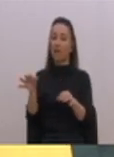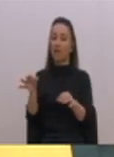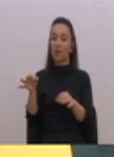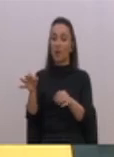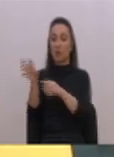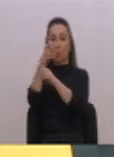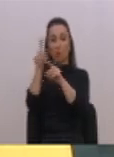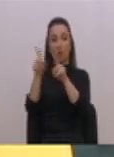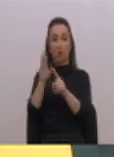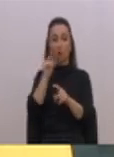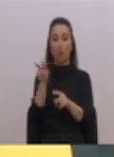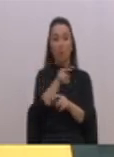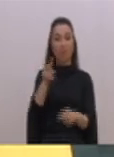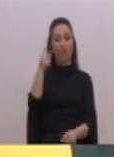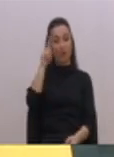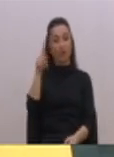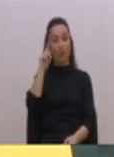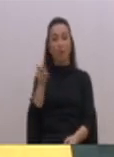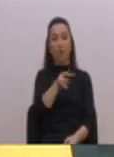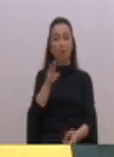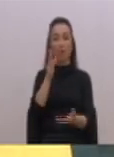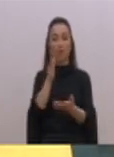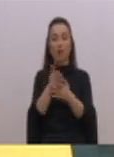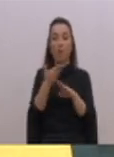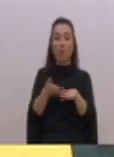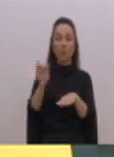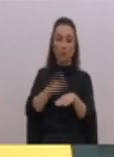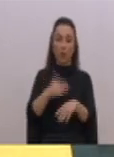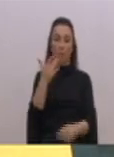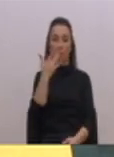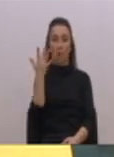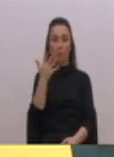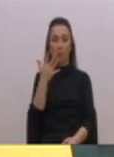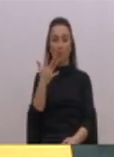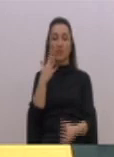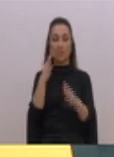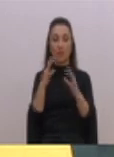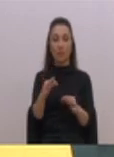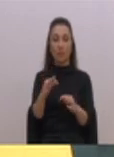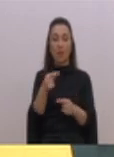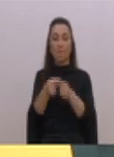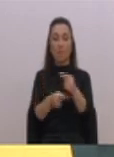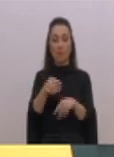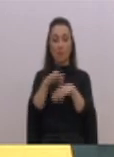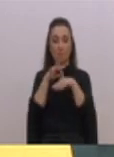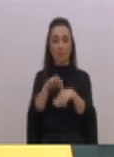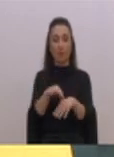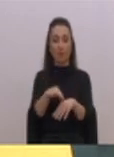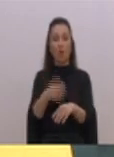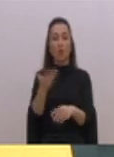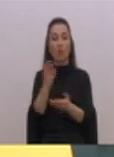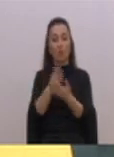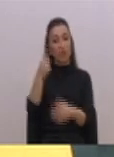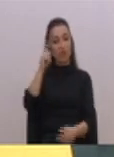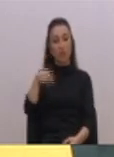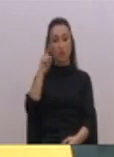შუქურა, როცა ორივეზე იცით რომ ორივენი არიან უმძიმესი პოლიტიკური და სამართლებრივი მემკვიდრეობის მატარებლები და რომელსაც